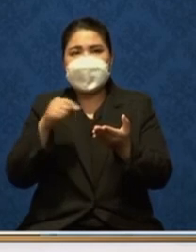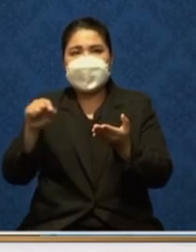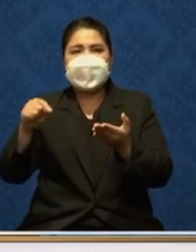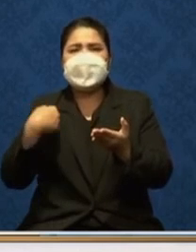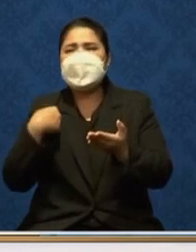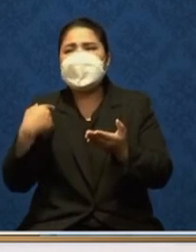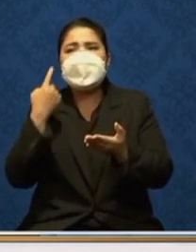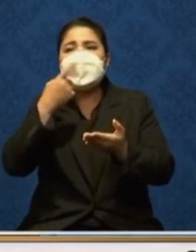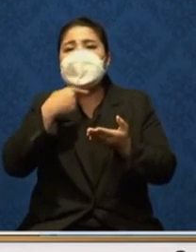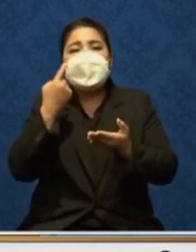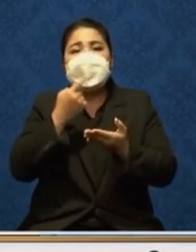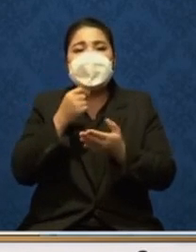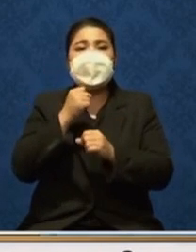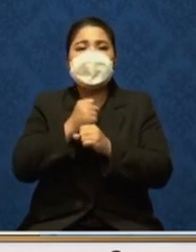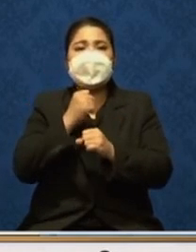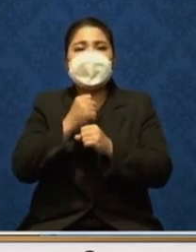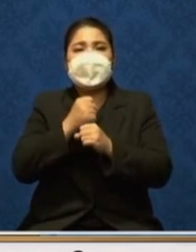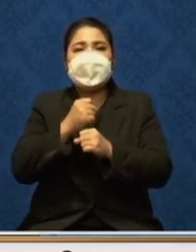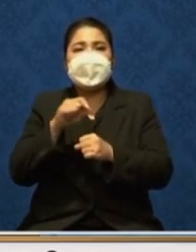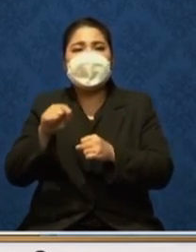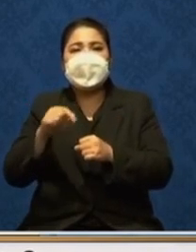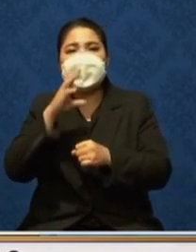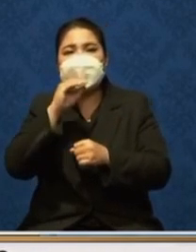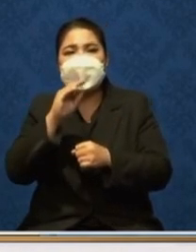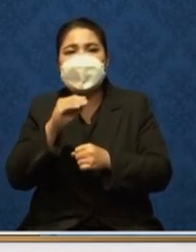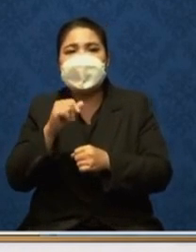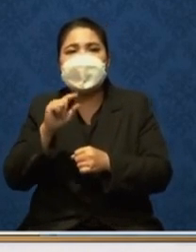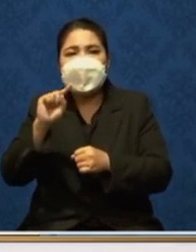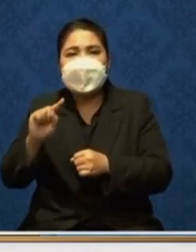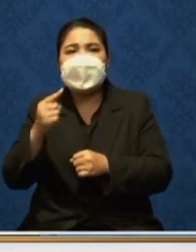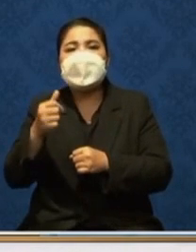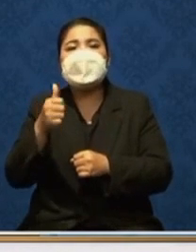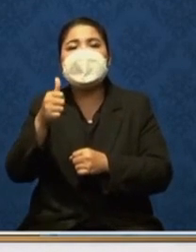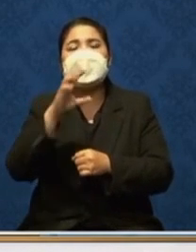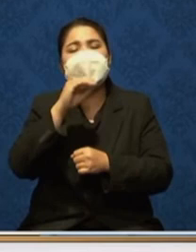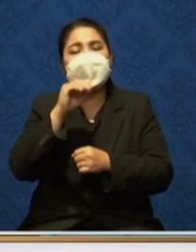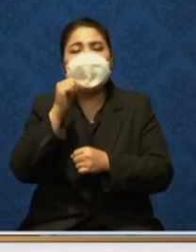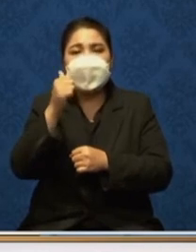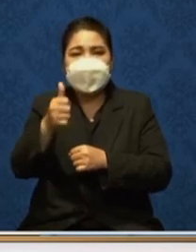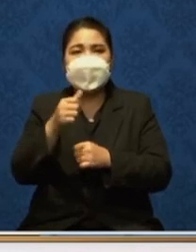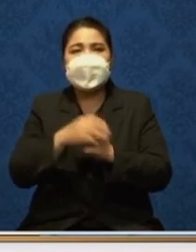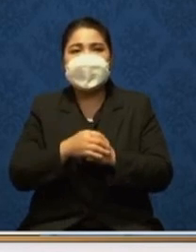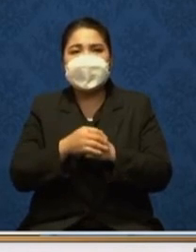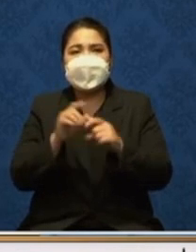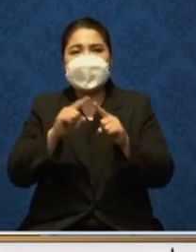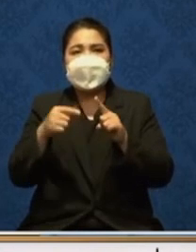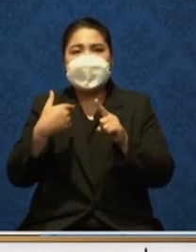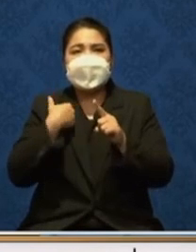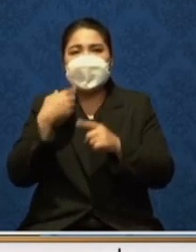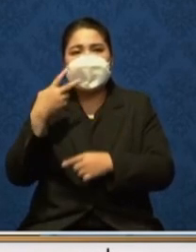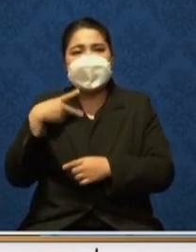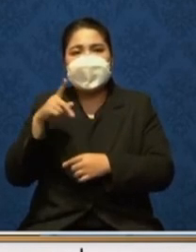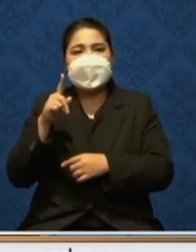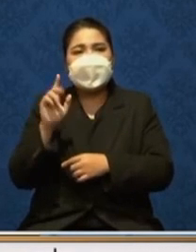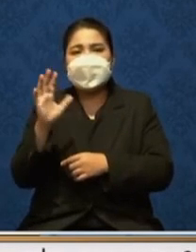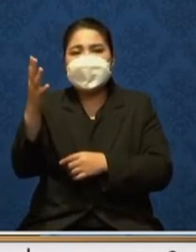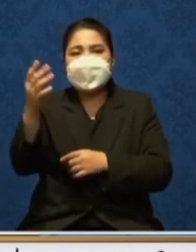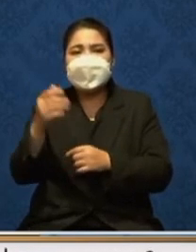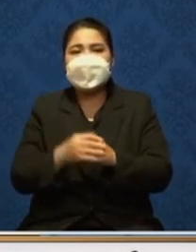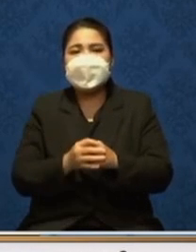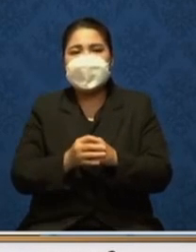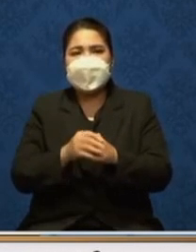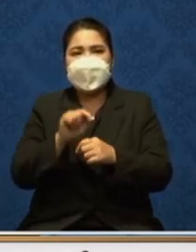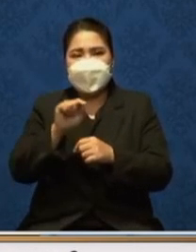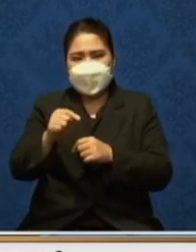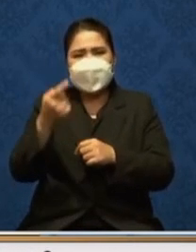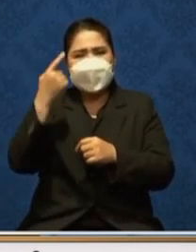คนให่ หรอจะพูดยไกพูดพได่นะับว่าคิดว่าตรงนี้กคงสื่บตอรแลแลไมมประโยชนแล้วผมก็เลยลองไป